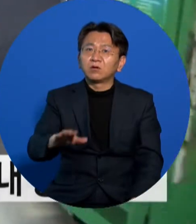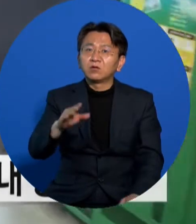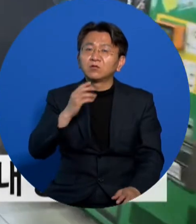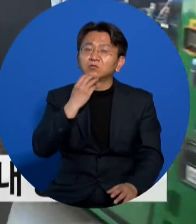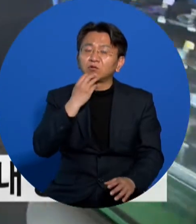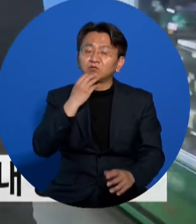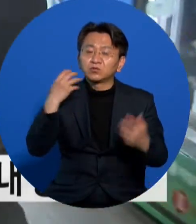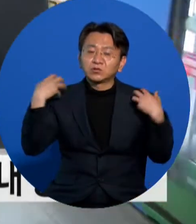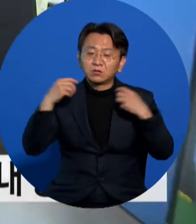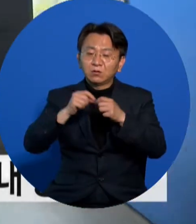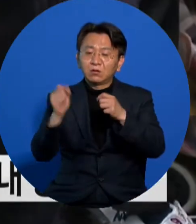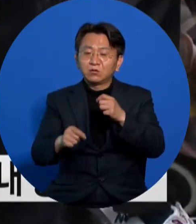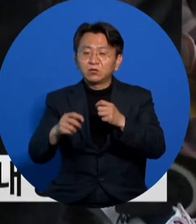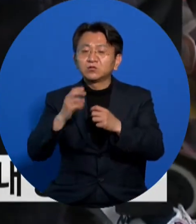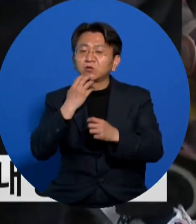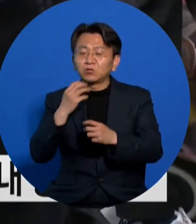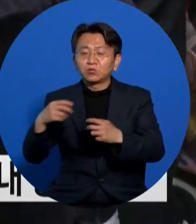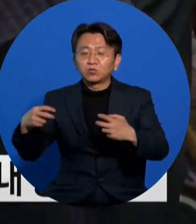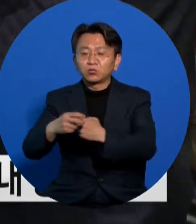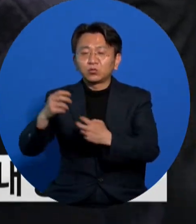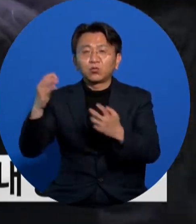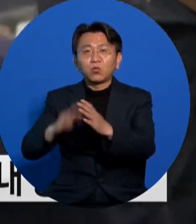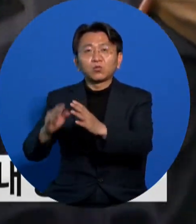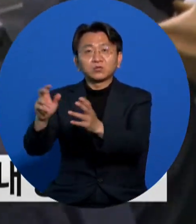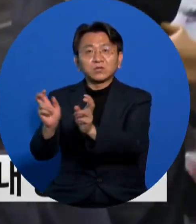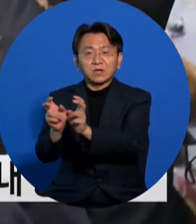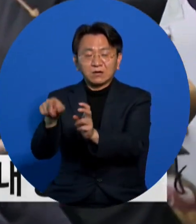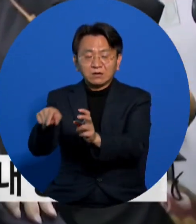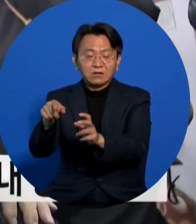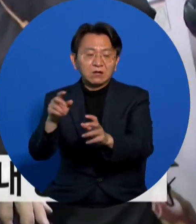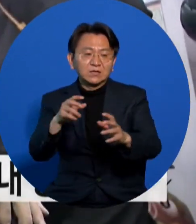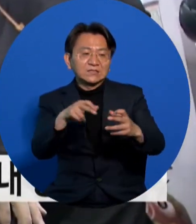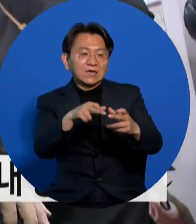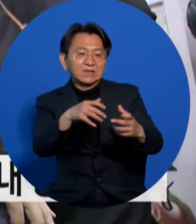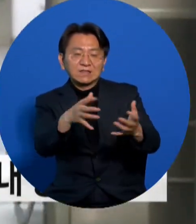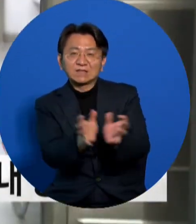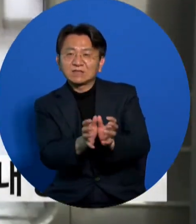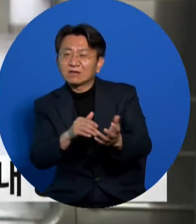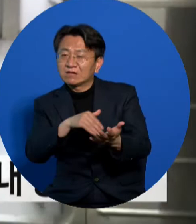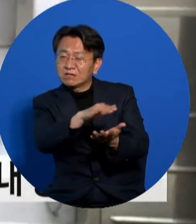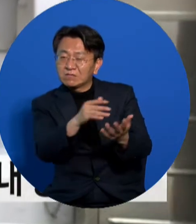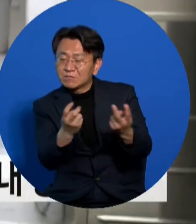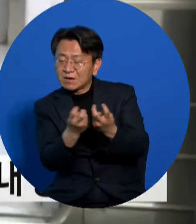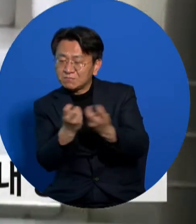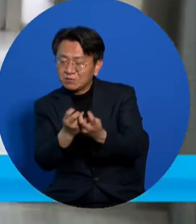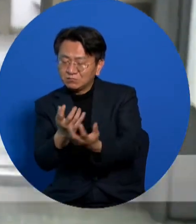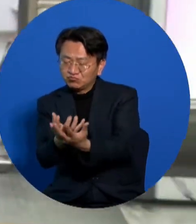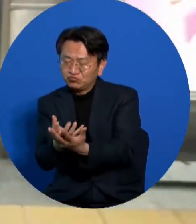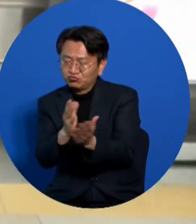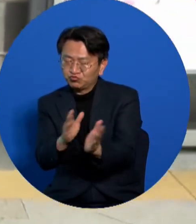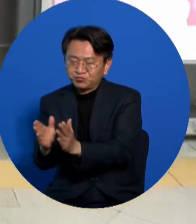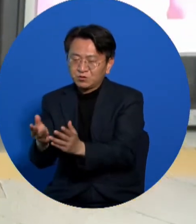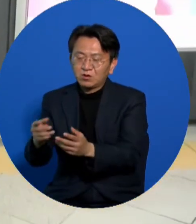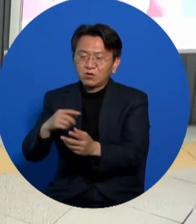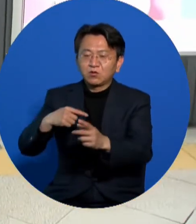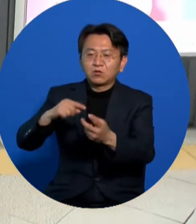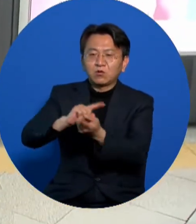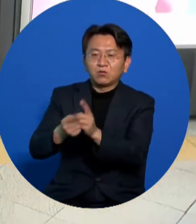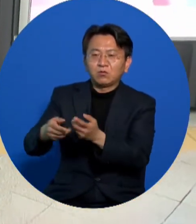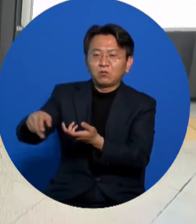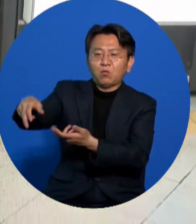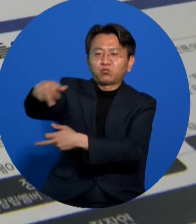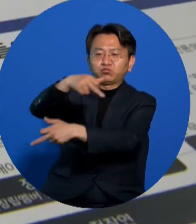산하 서울교통공사가 이들에 대한 대응 지침을 만들어 전체 직원들이 볼 수 있도록 정식으로 공유한 거로